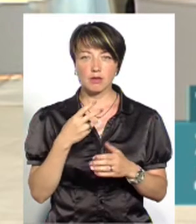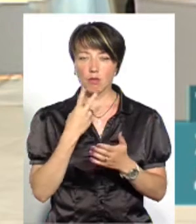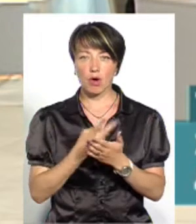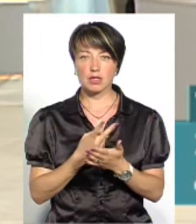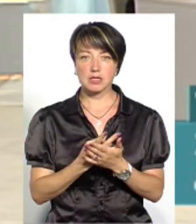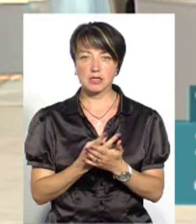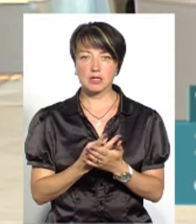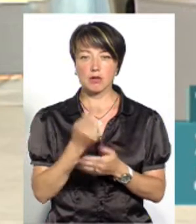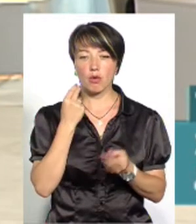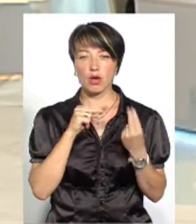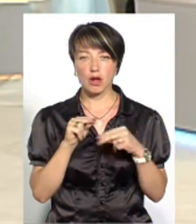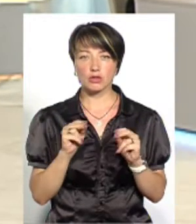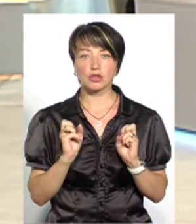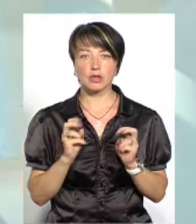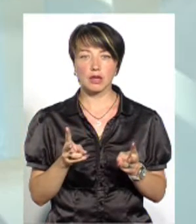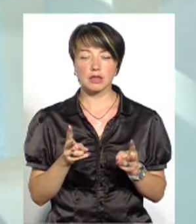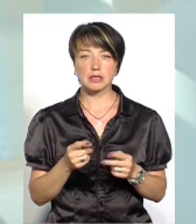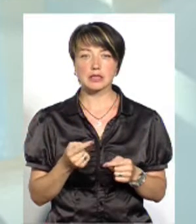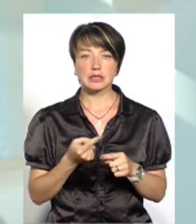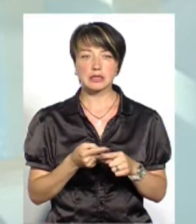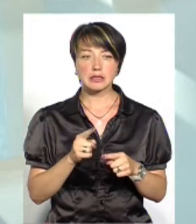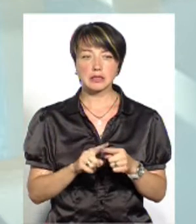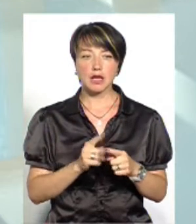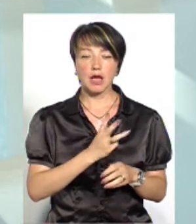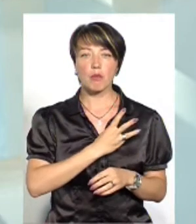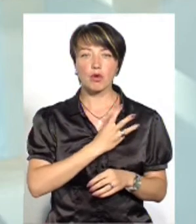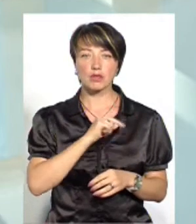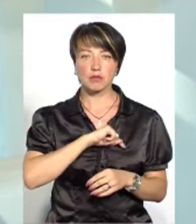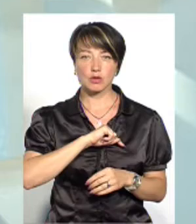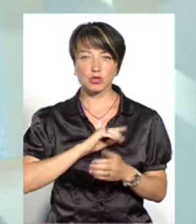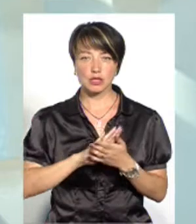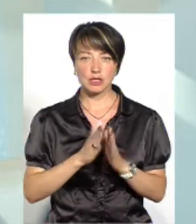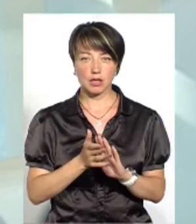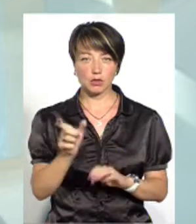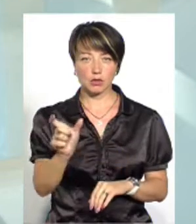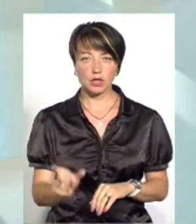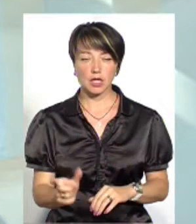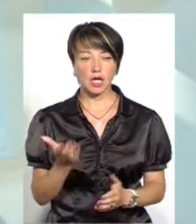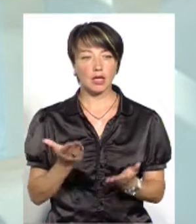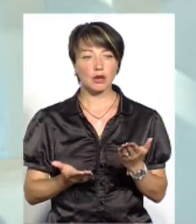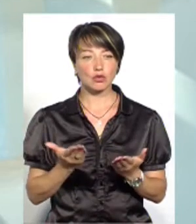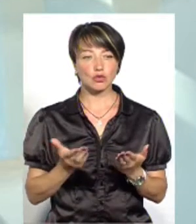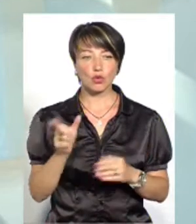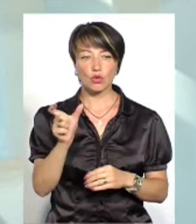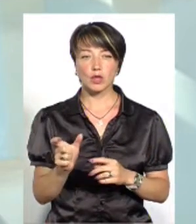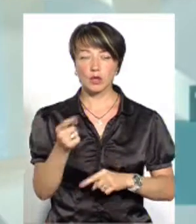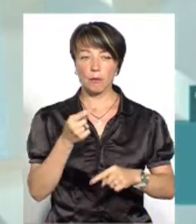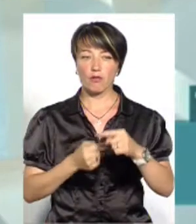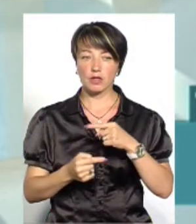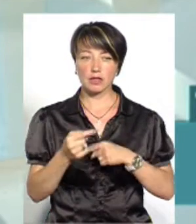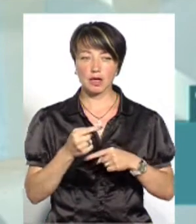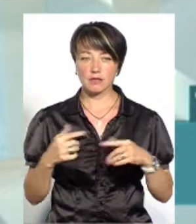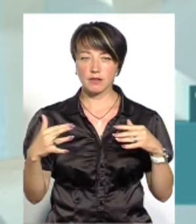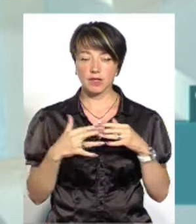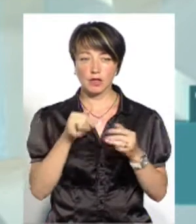показник якогось покращення, як сам такий емоційний і психологічний стан. Якщо людина, яка повертається, не може